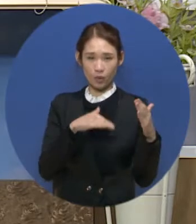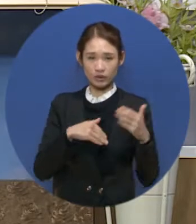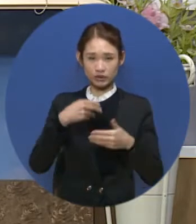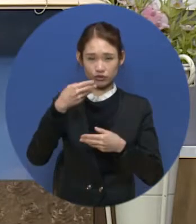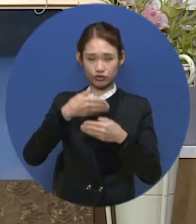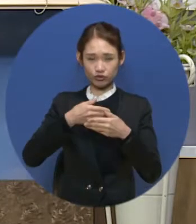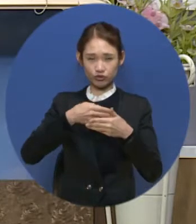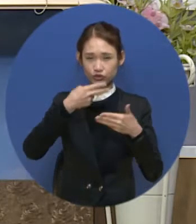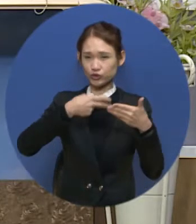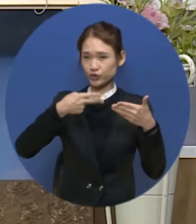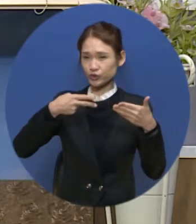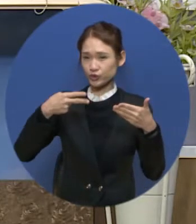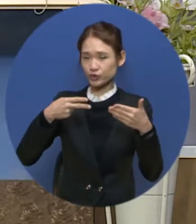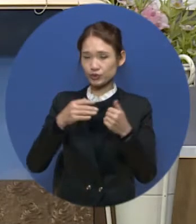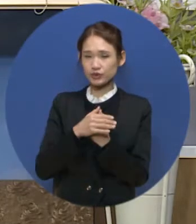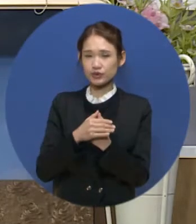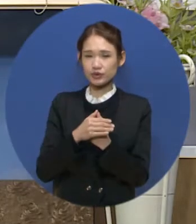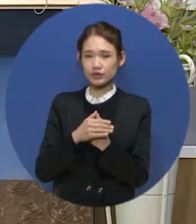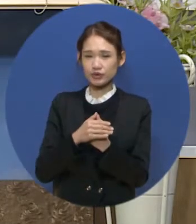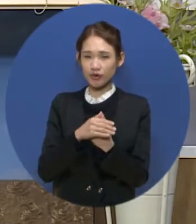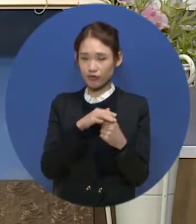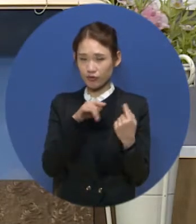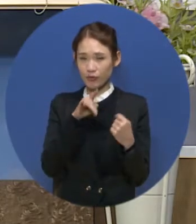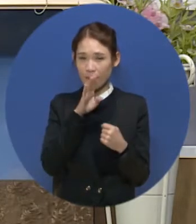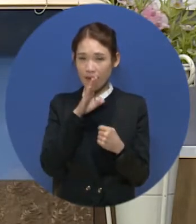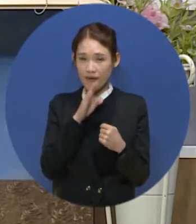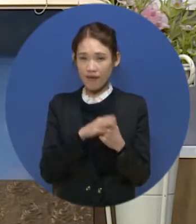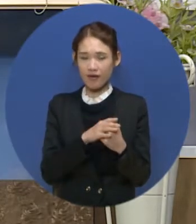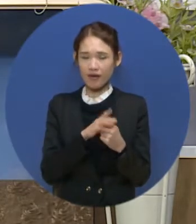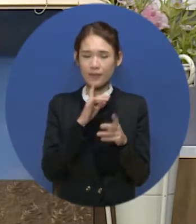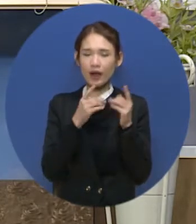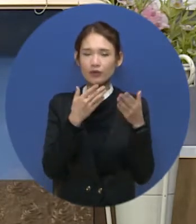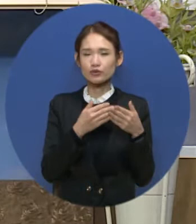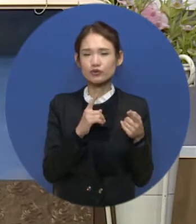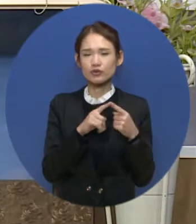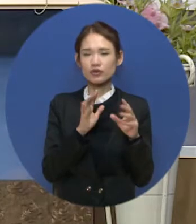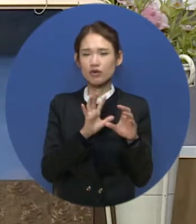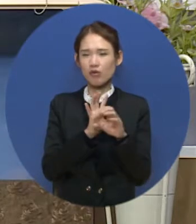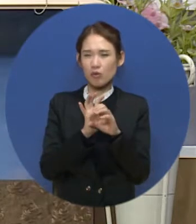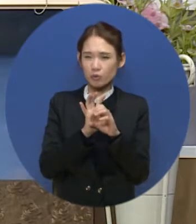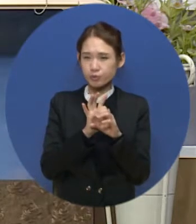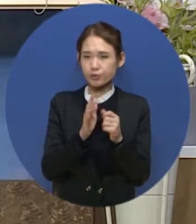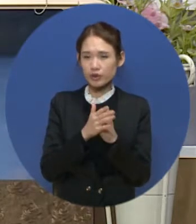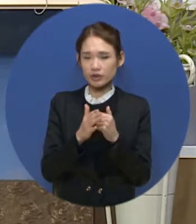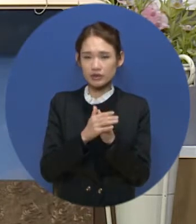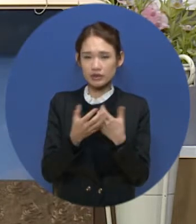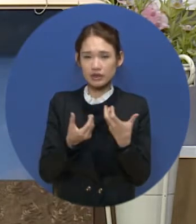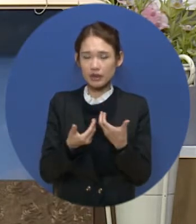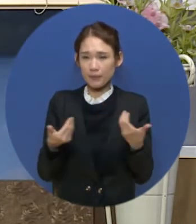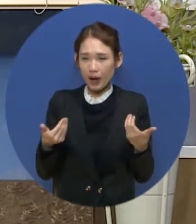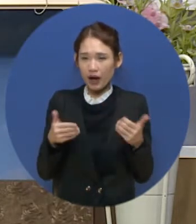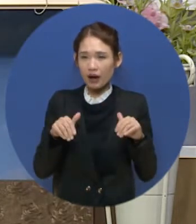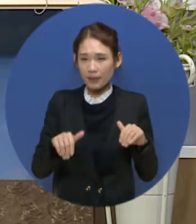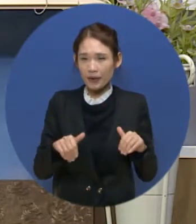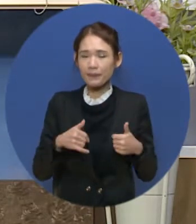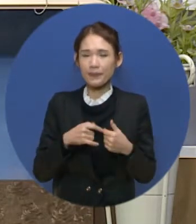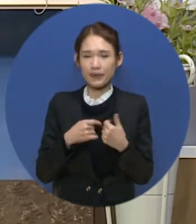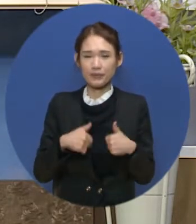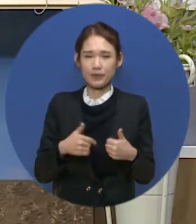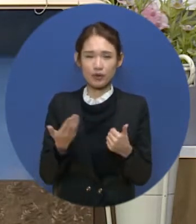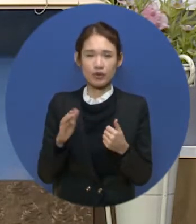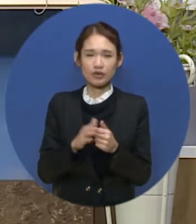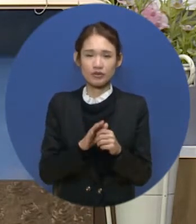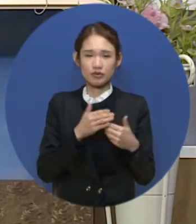채널도 운영하고 네네, 계시더라고요. 네네. 그래서 말씀하신 것처럼 이런 코로나19로 떨어져 지내야만 하는 상황 속에서도 이런 유튜브 채널을 통해서도